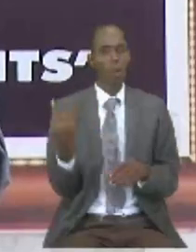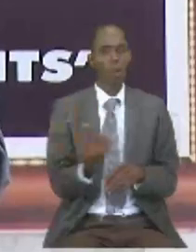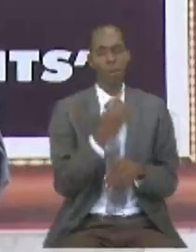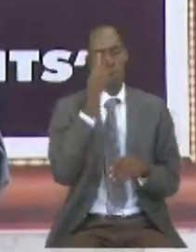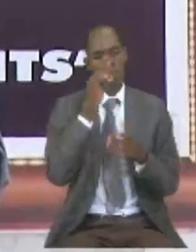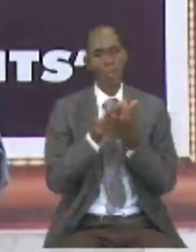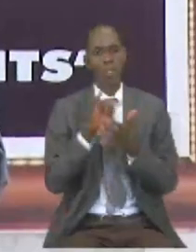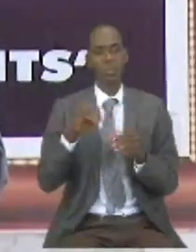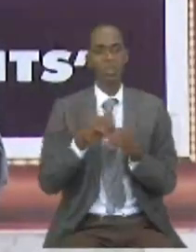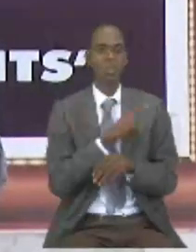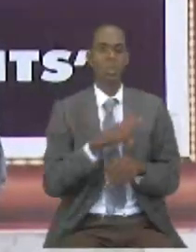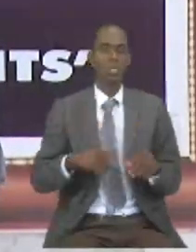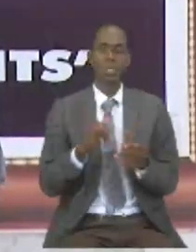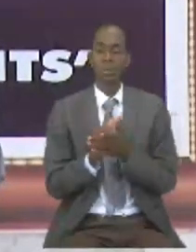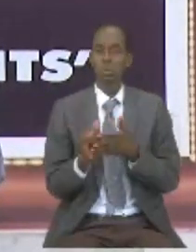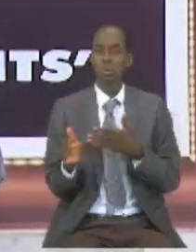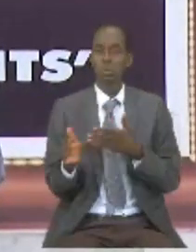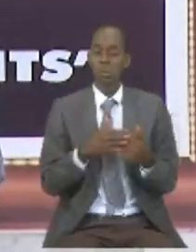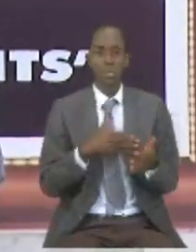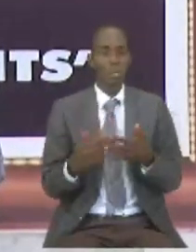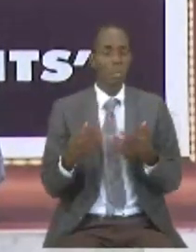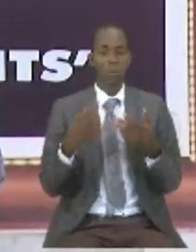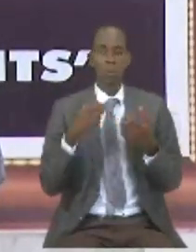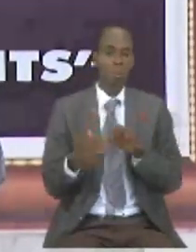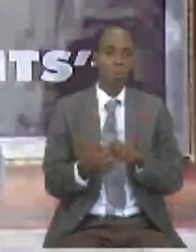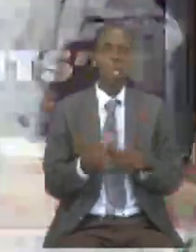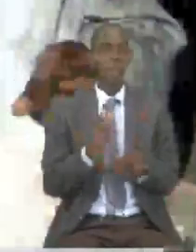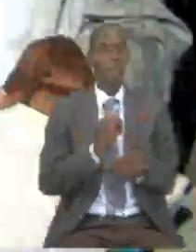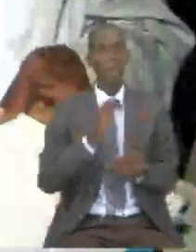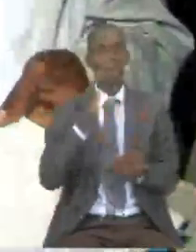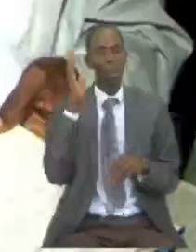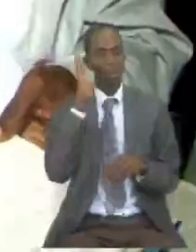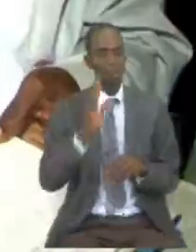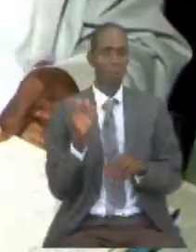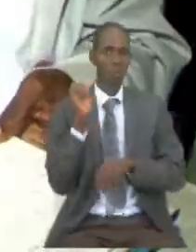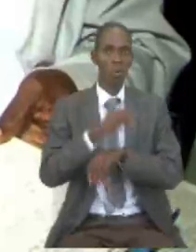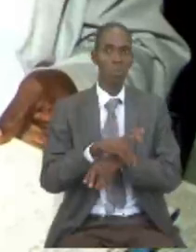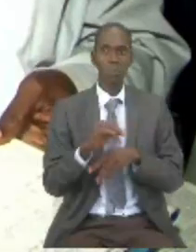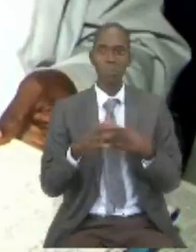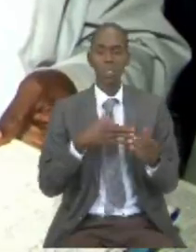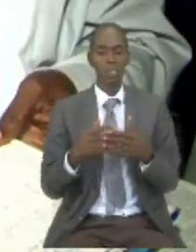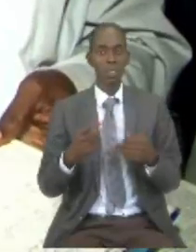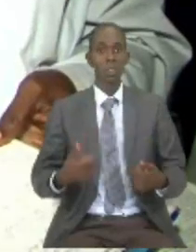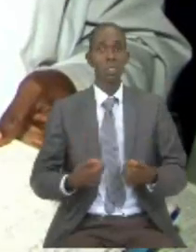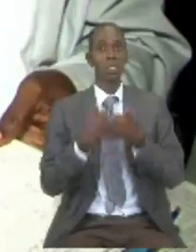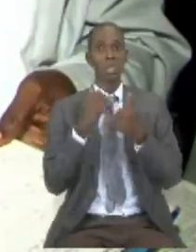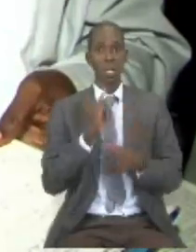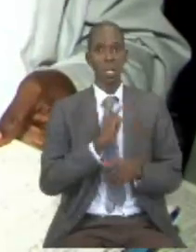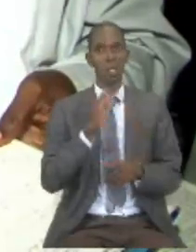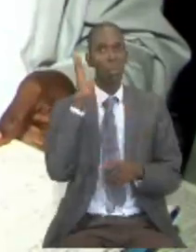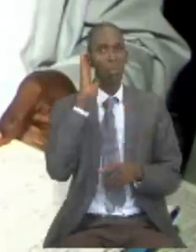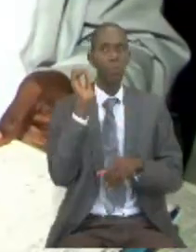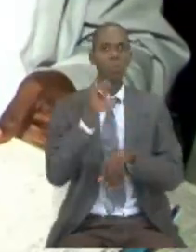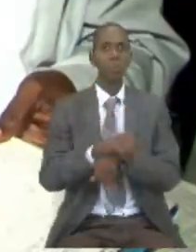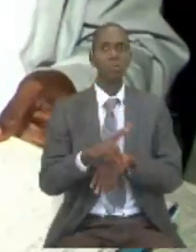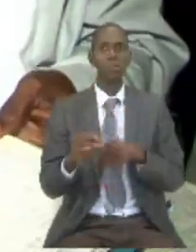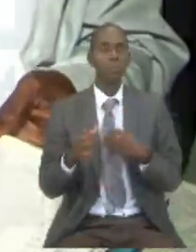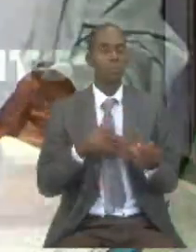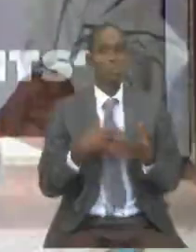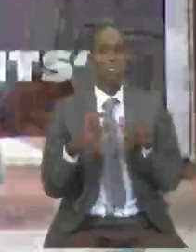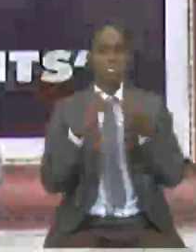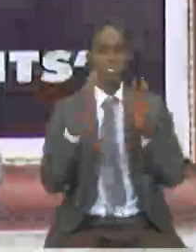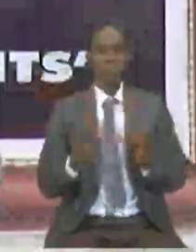Dieu. Il croit au Seigneur que quelle que soit la tentation, moi je vais vaincre. Quels que soient les défis, moi je vais vaincre. Quel